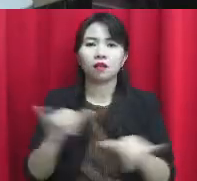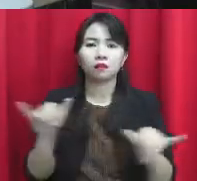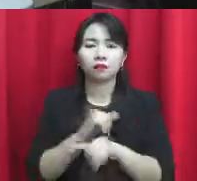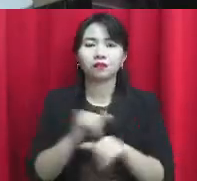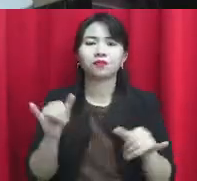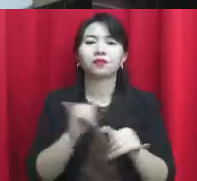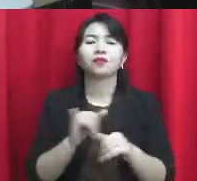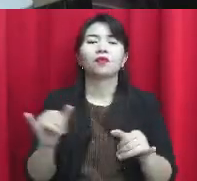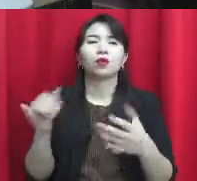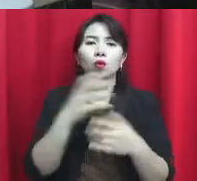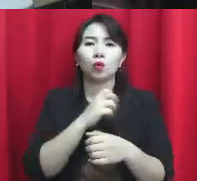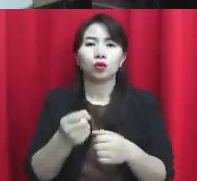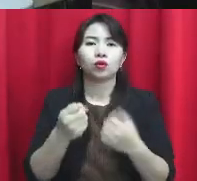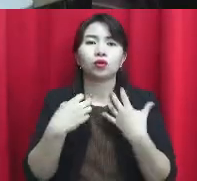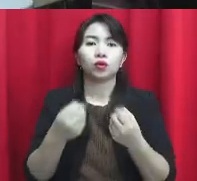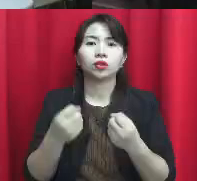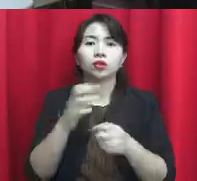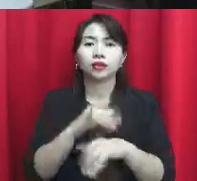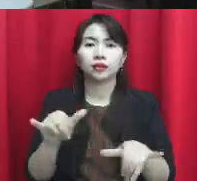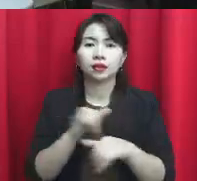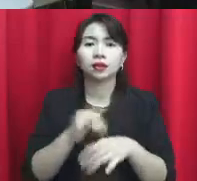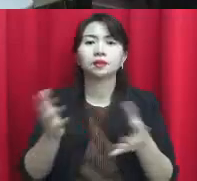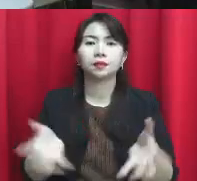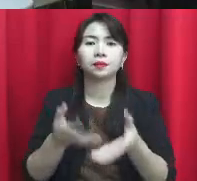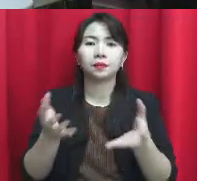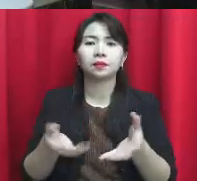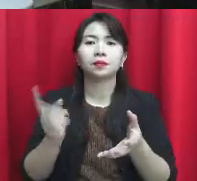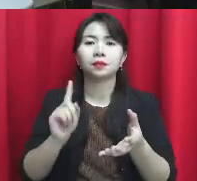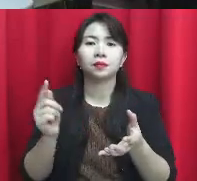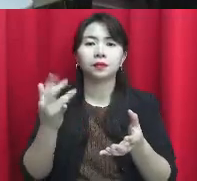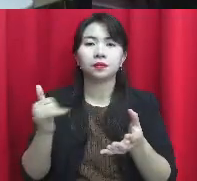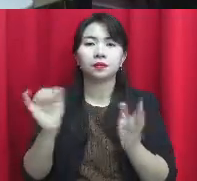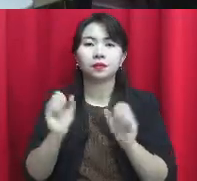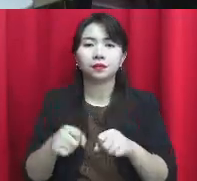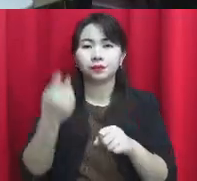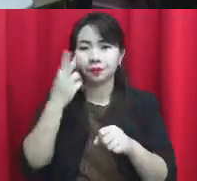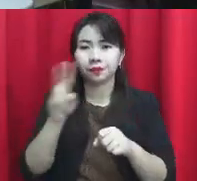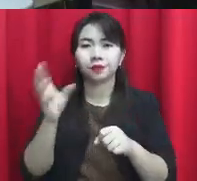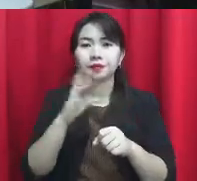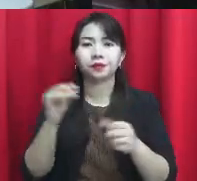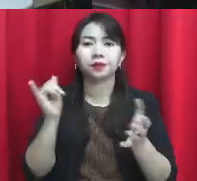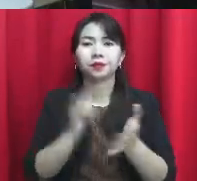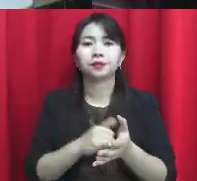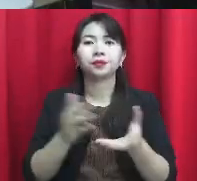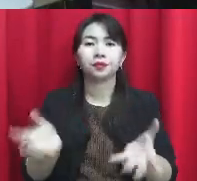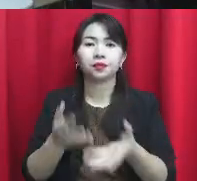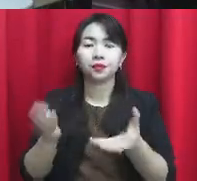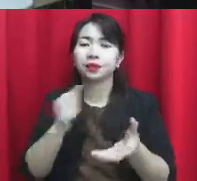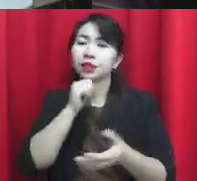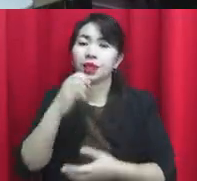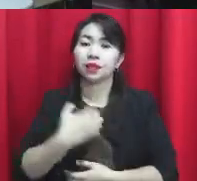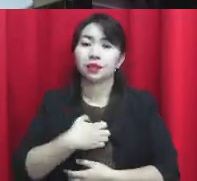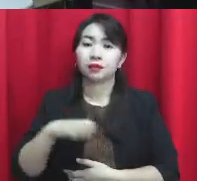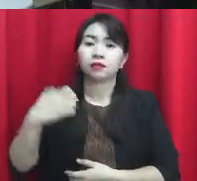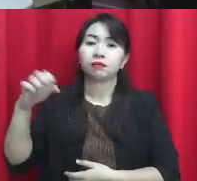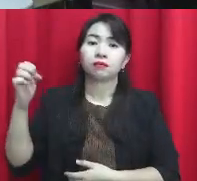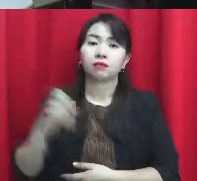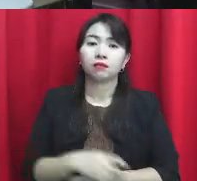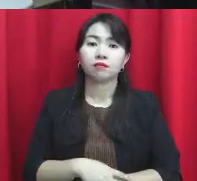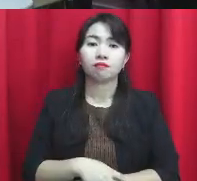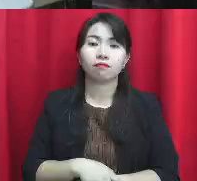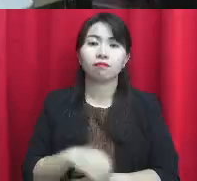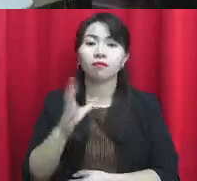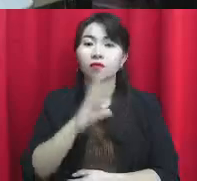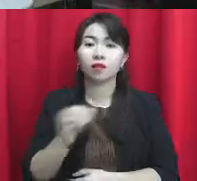same knowledge same motivation na makikita po nila and that motivation is not emotionally and hindi